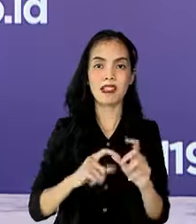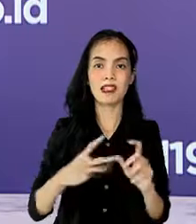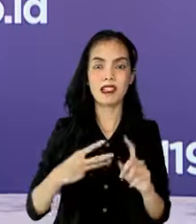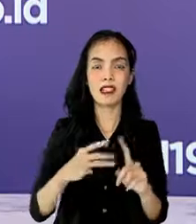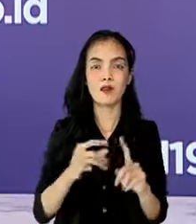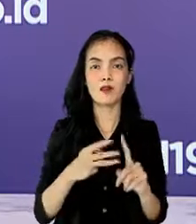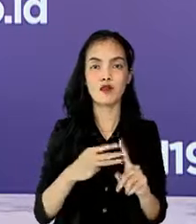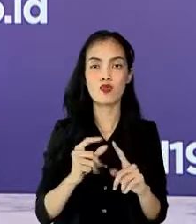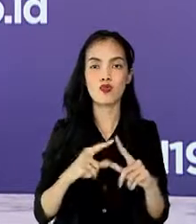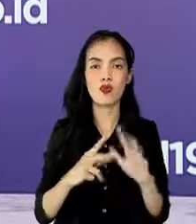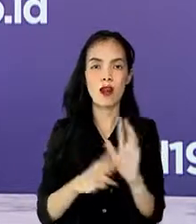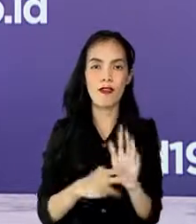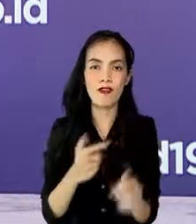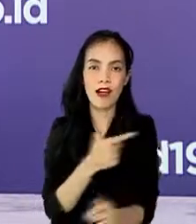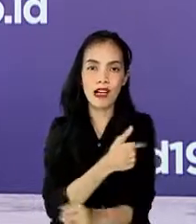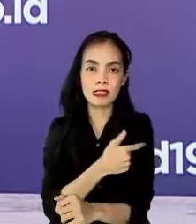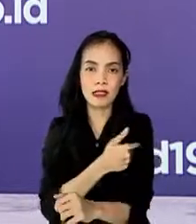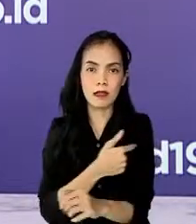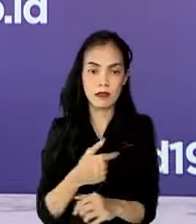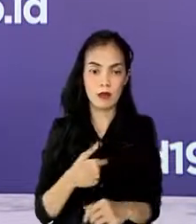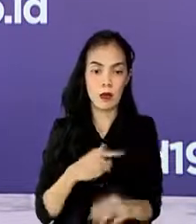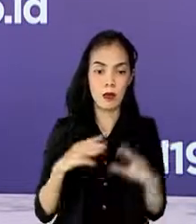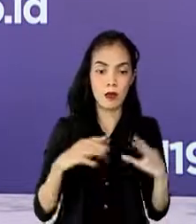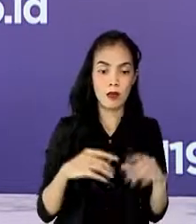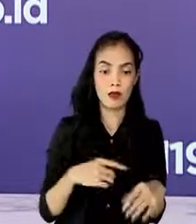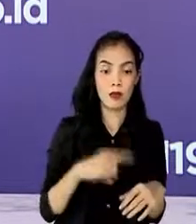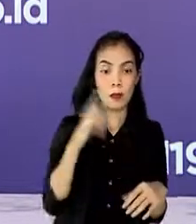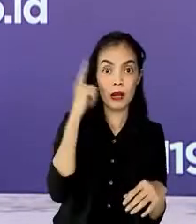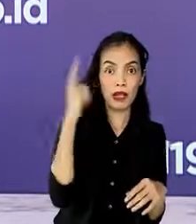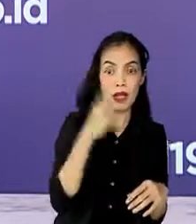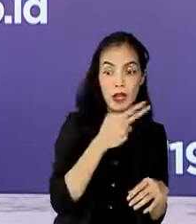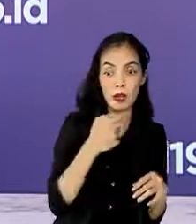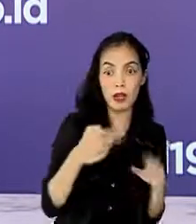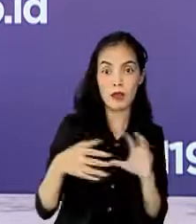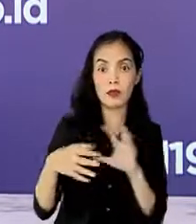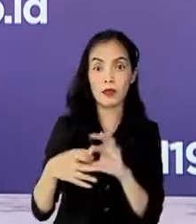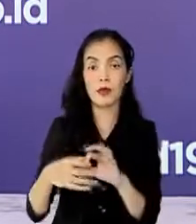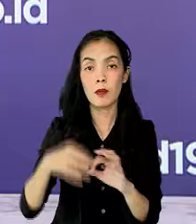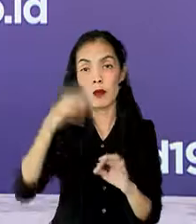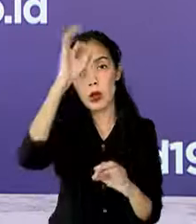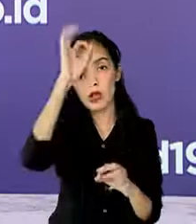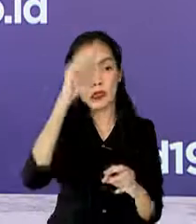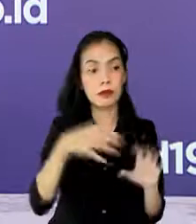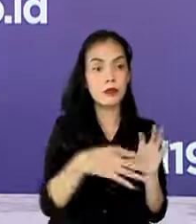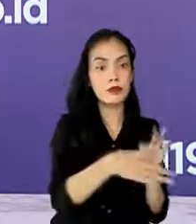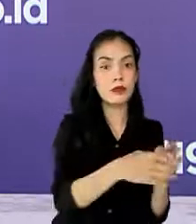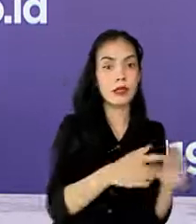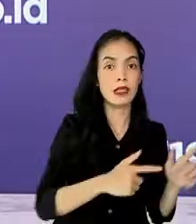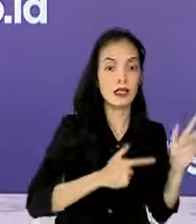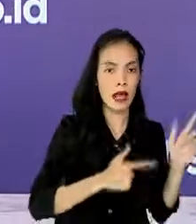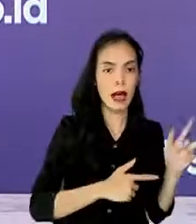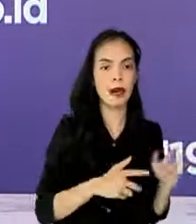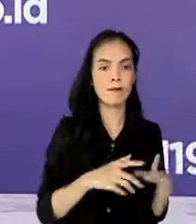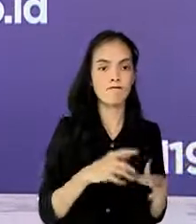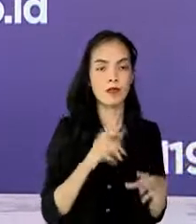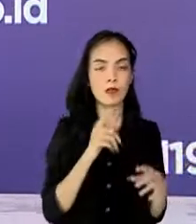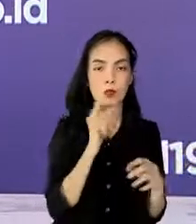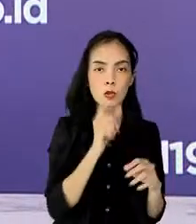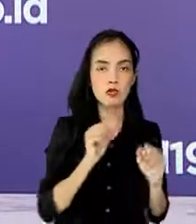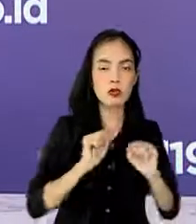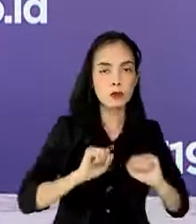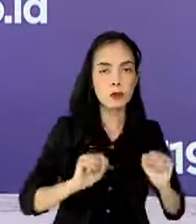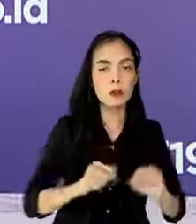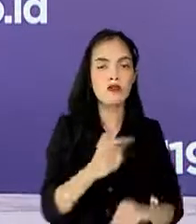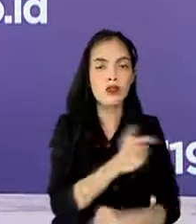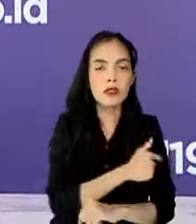bersama TNI dan Polri untuk memastikan distribusi dapat dilakukan secara maksimal dan tepat waktu hai